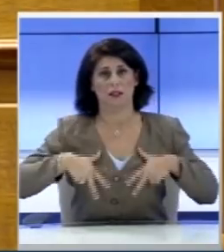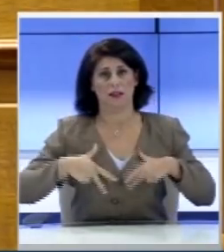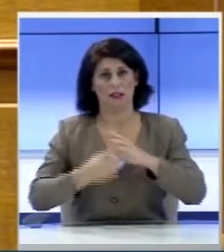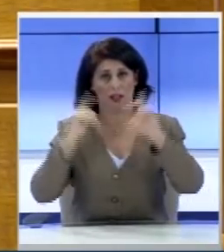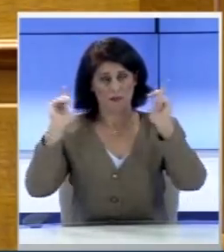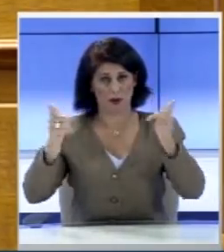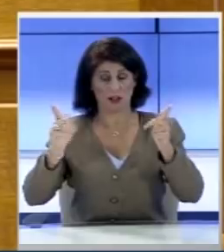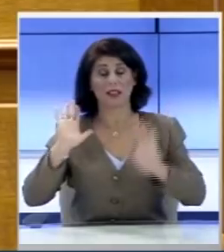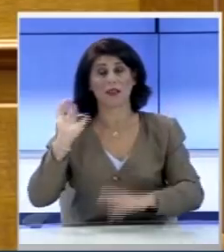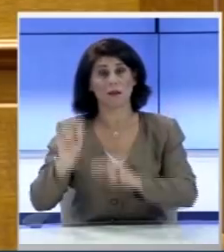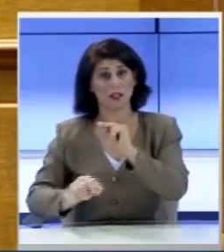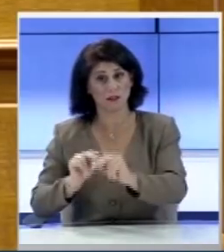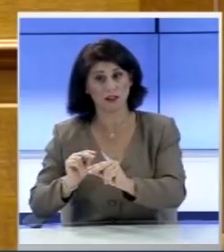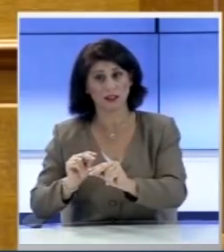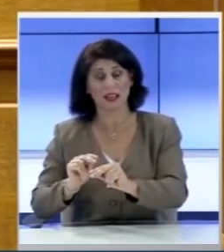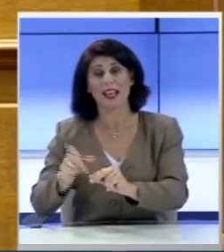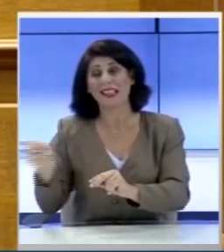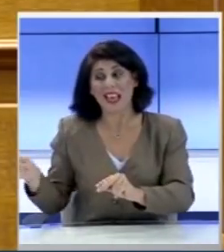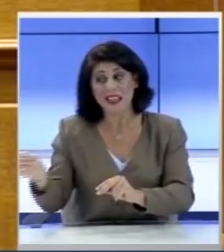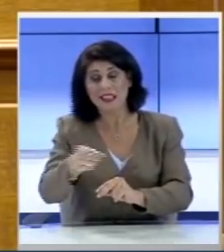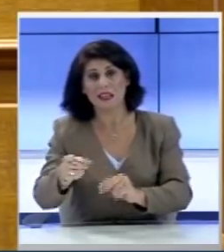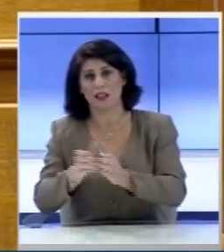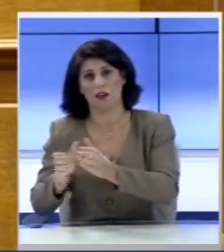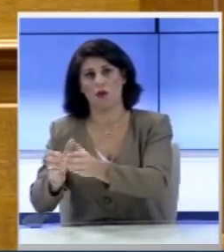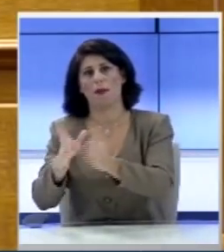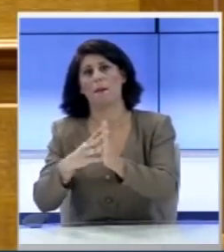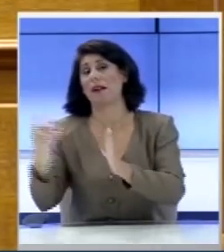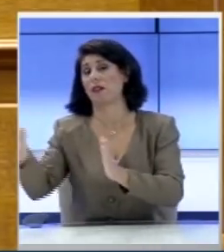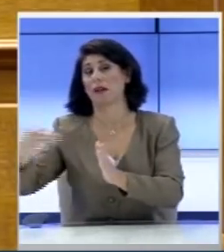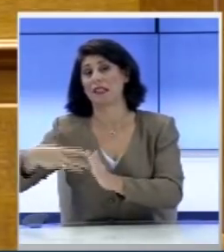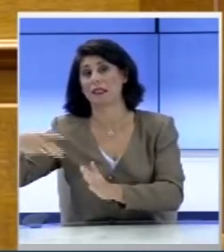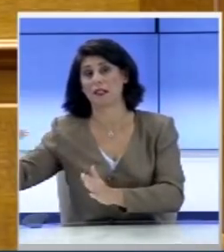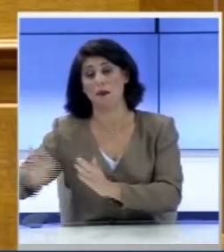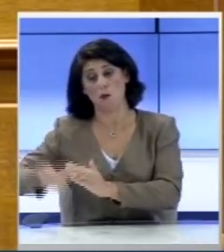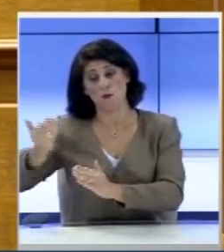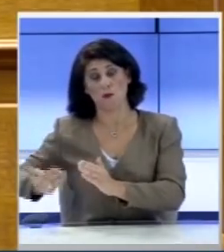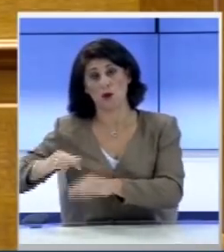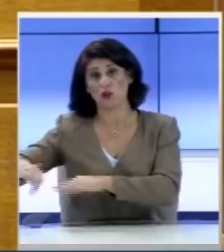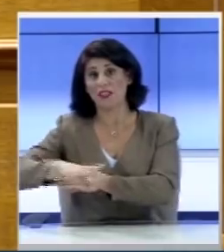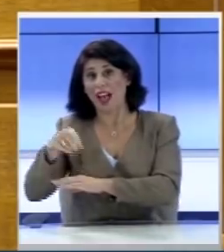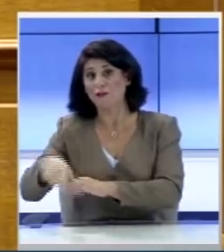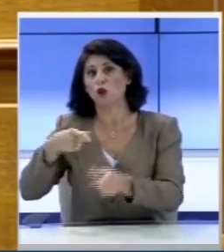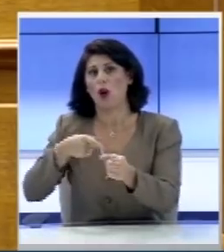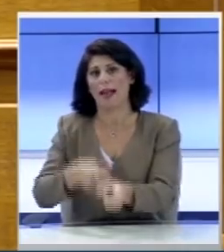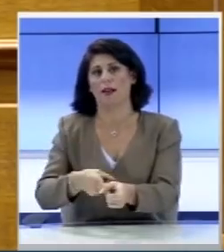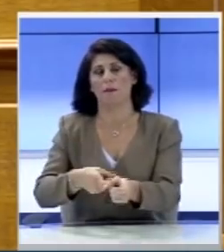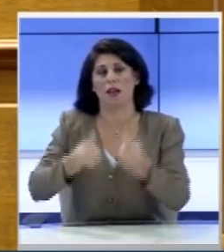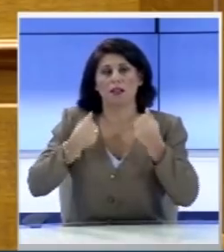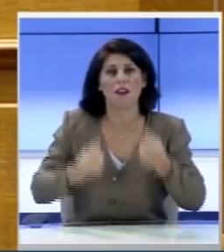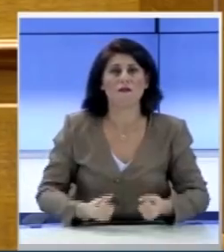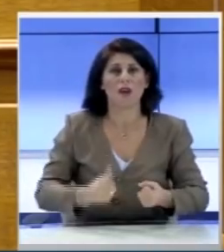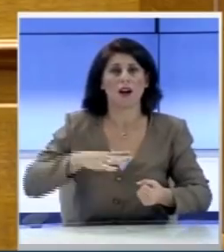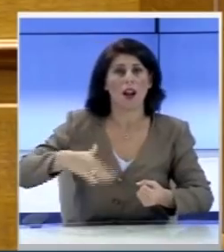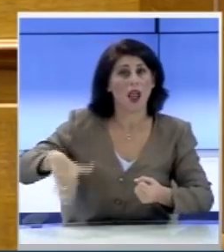επίσης καταψηφίζει και εκείνα τα κόμματα, όπως ο ΣΥΡΙΖΑ, που προσχεδίασαν το έγκλημα σε βάρος της